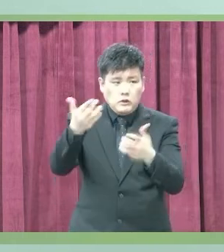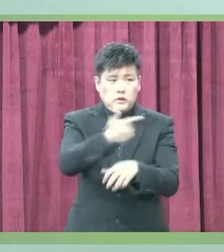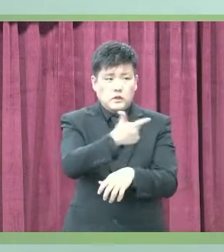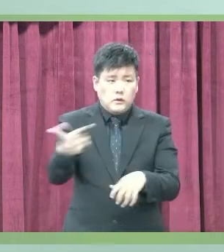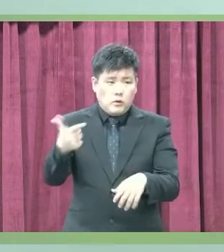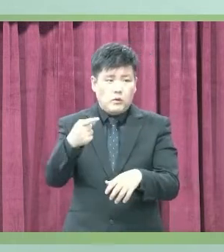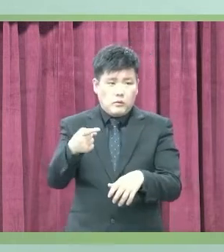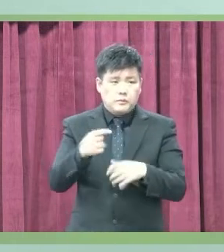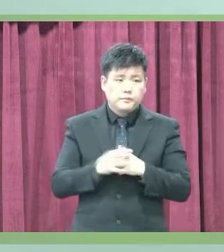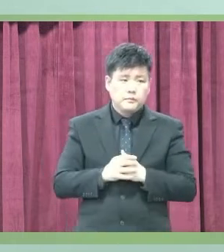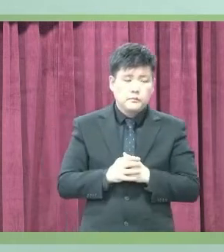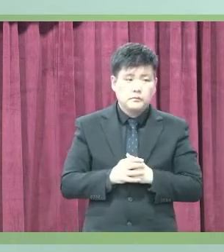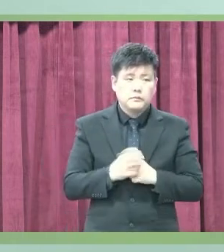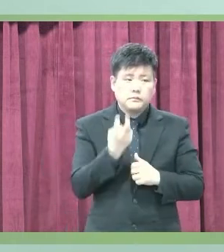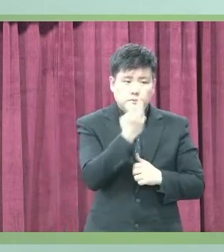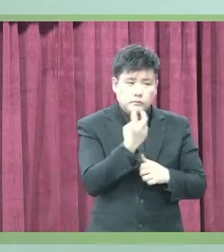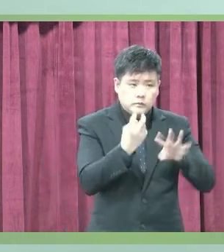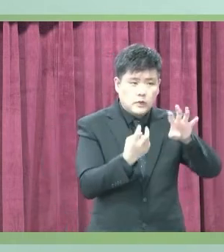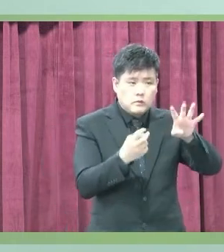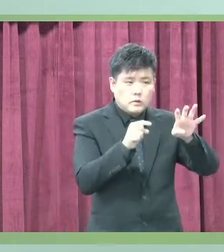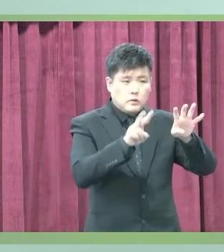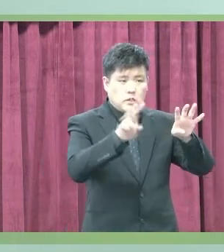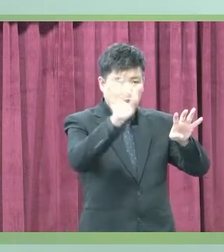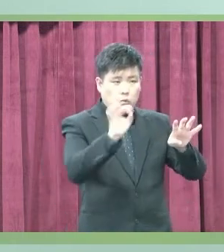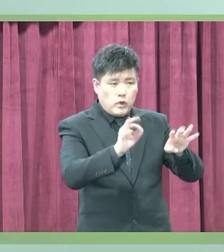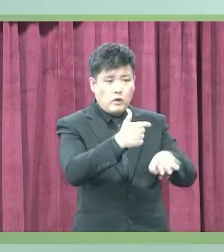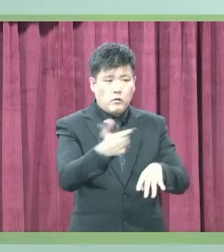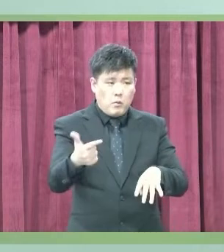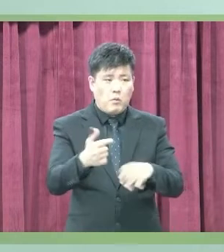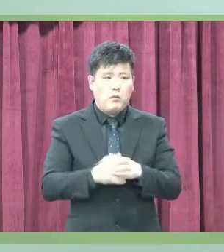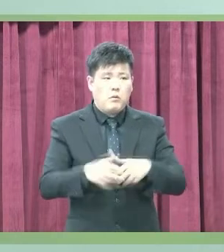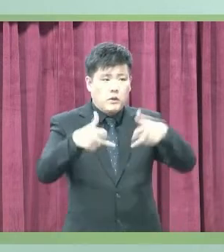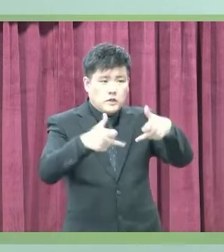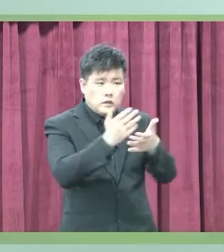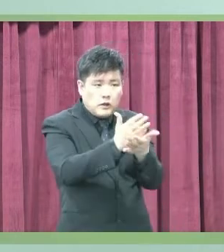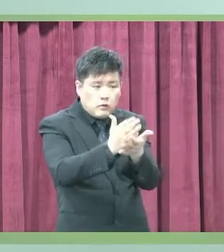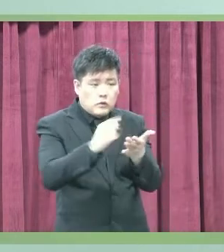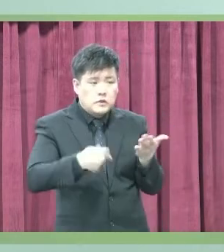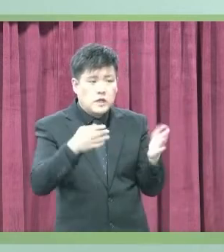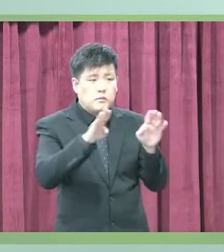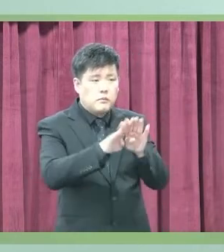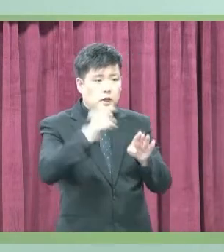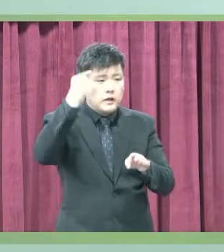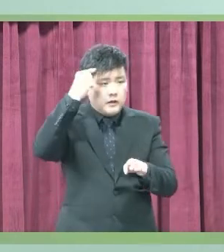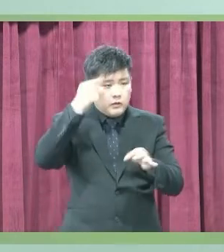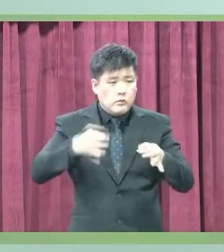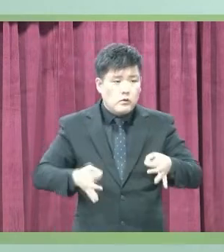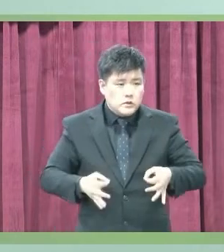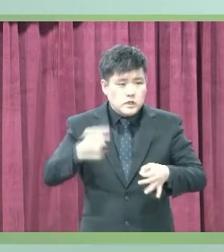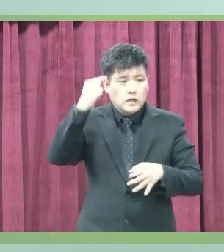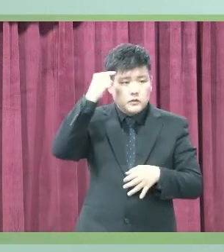수검률보다 1.3배 높습니다. 장애 유형별 검진 미수검률은 자폐성, 내변변, 신장, 정신순으로